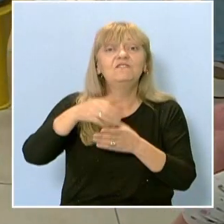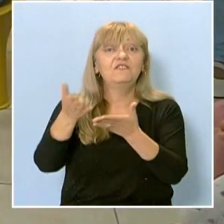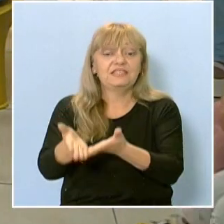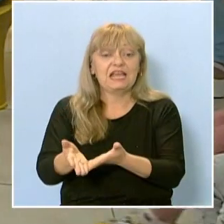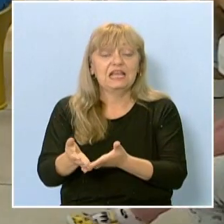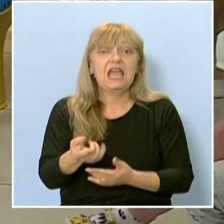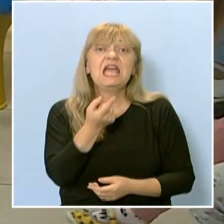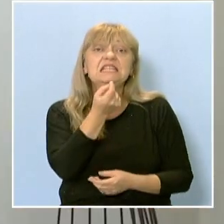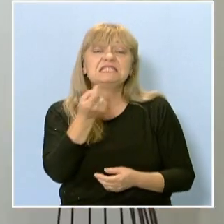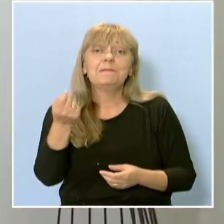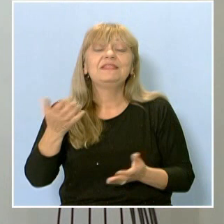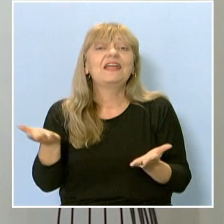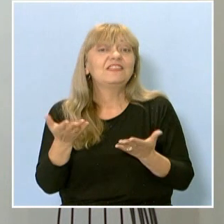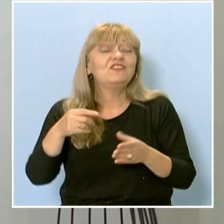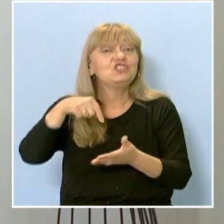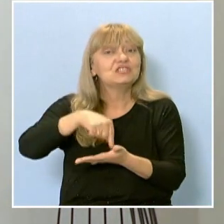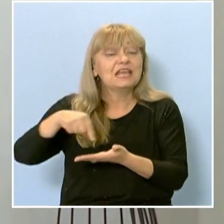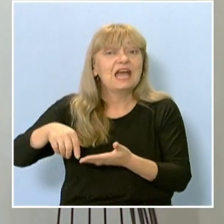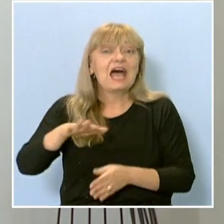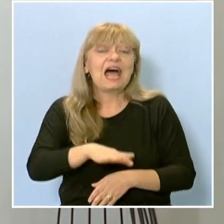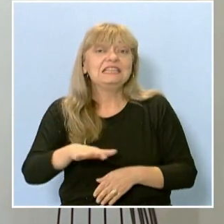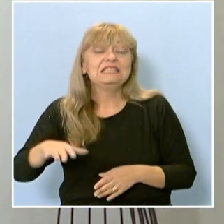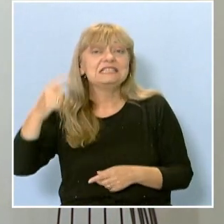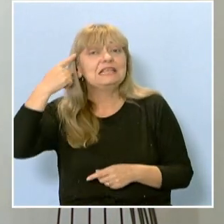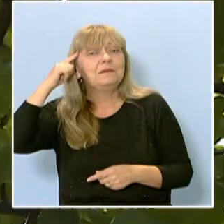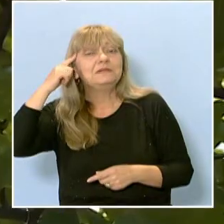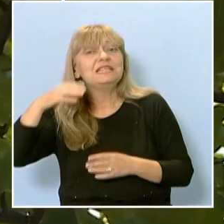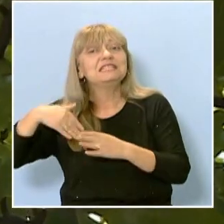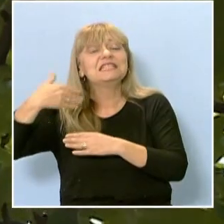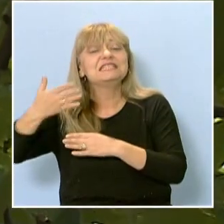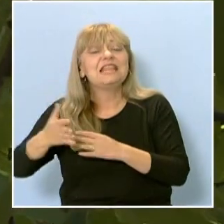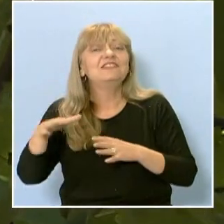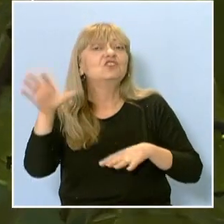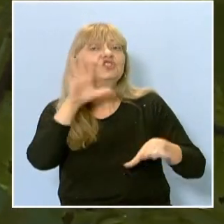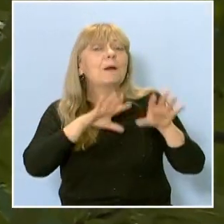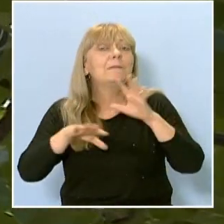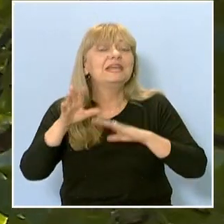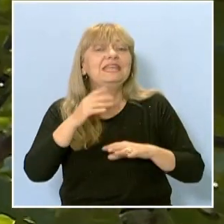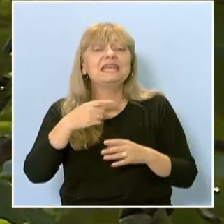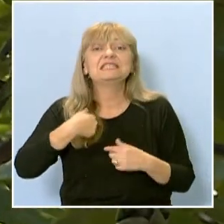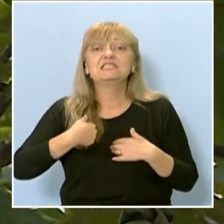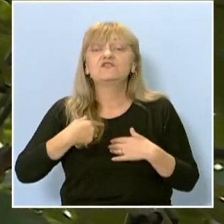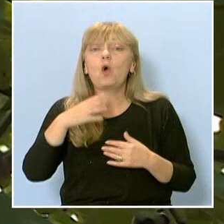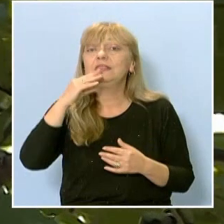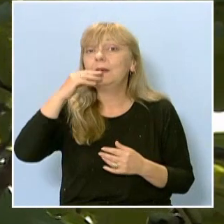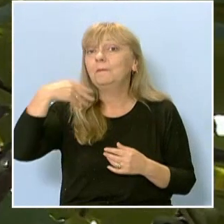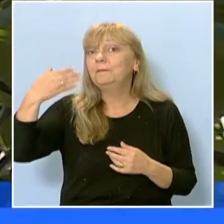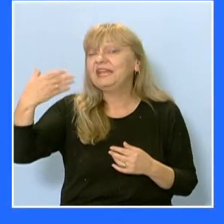са засадени, а децата мислят за следващия магичен сюжет на своята приказка под стария орех.